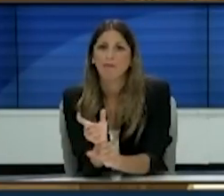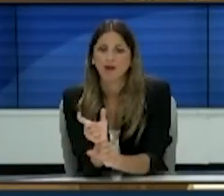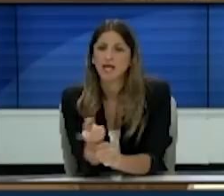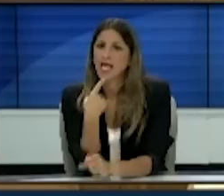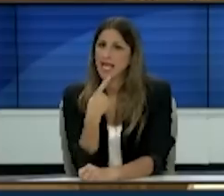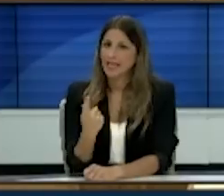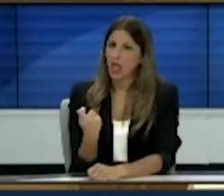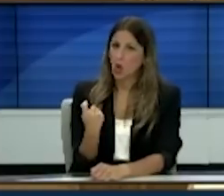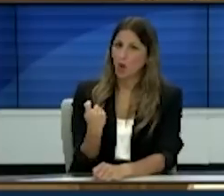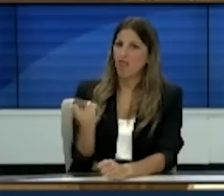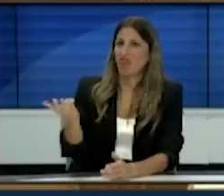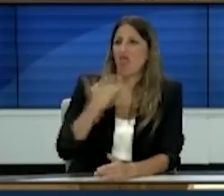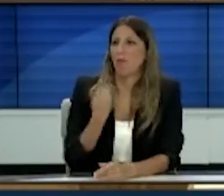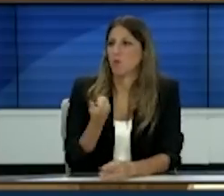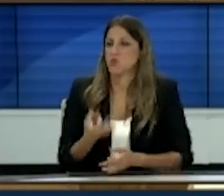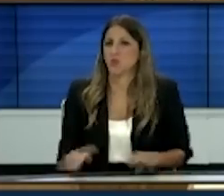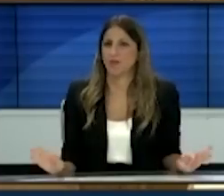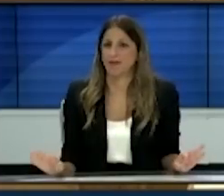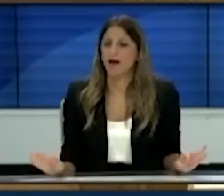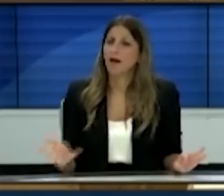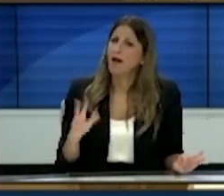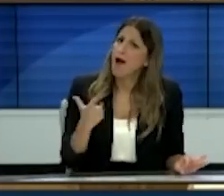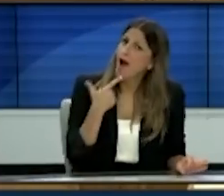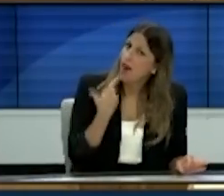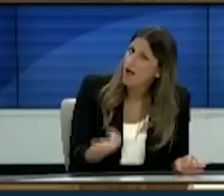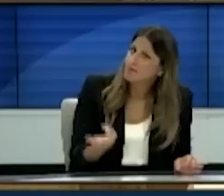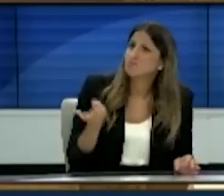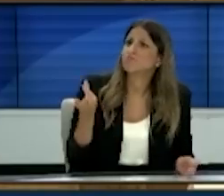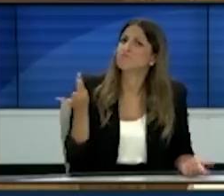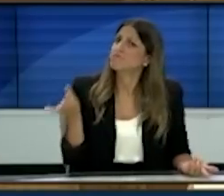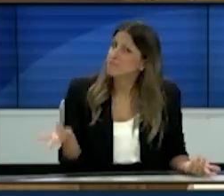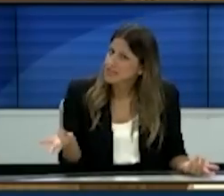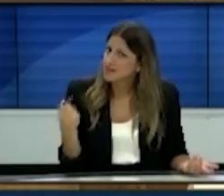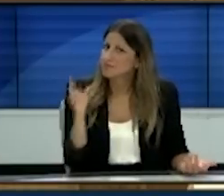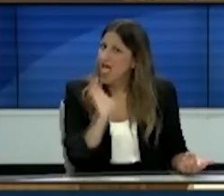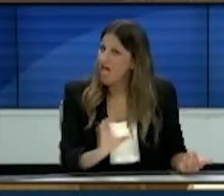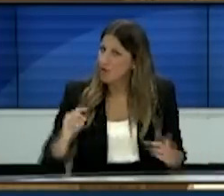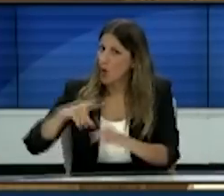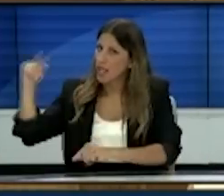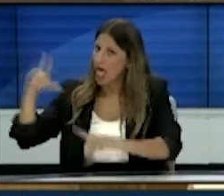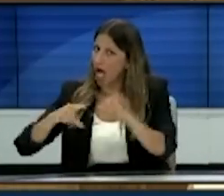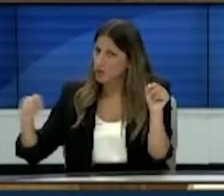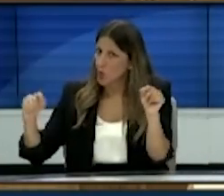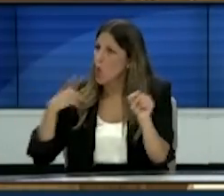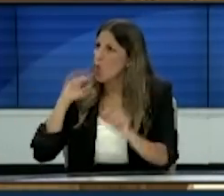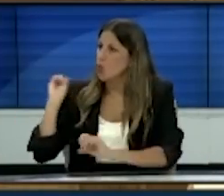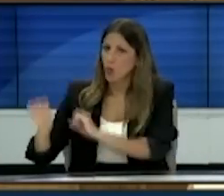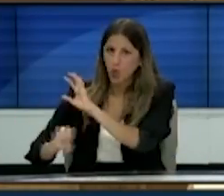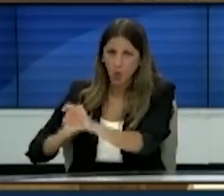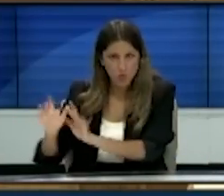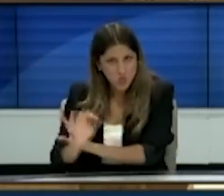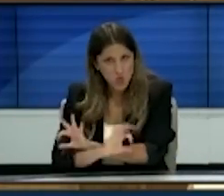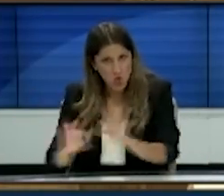δεν έχει. Λεφτά όμως για να κάνετε τα χατήρια των ευρωνατοϊκών έχετε. Η Νέα